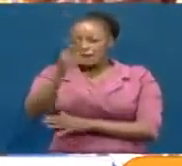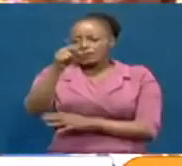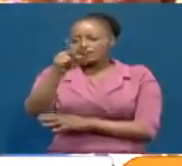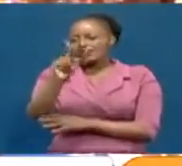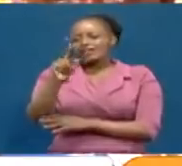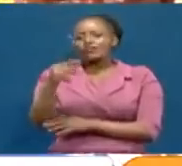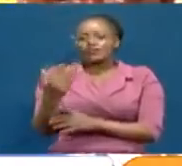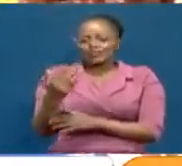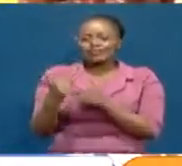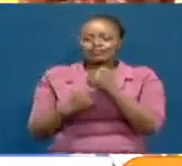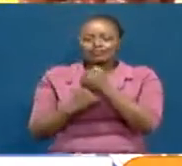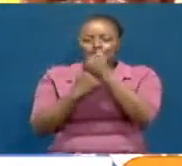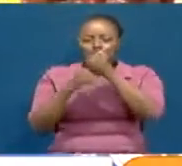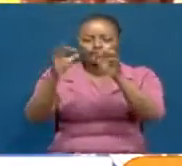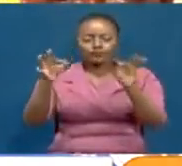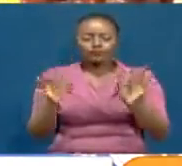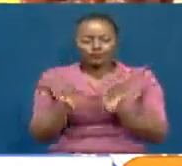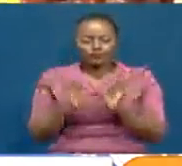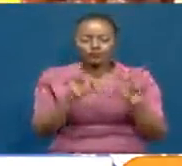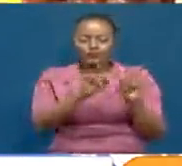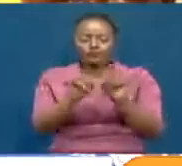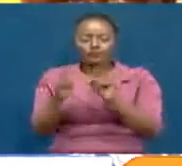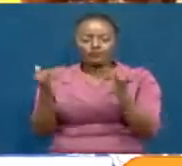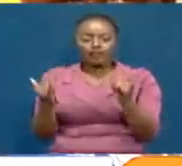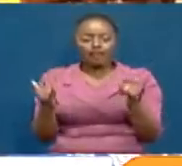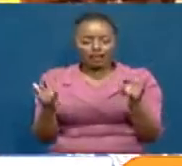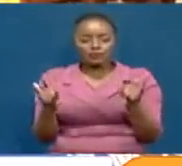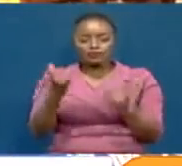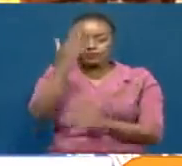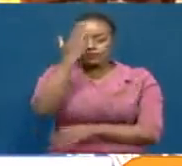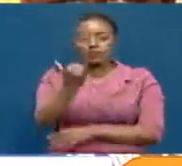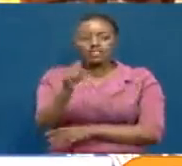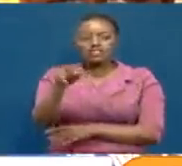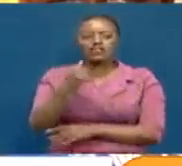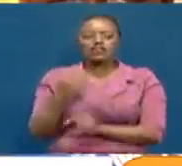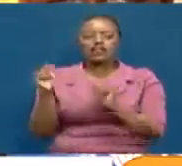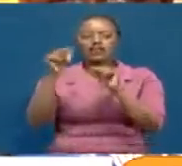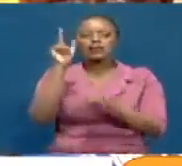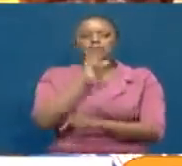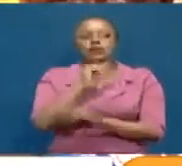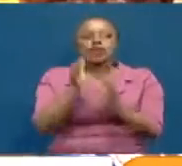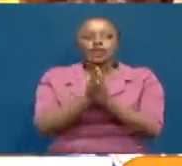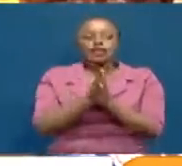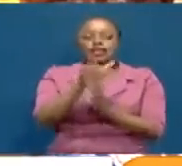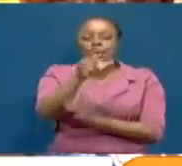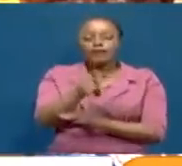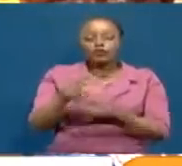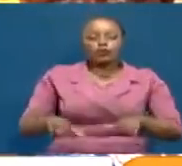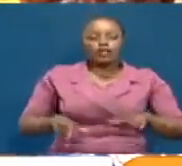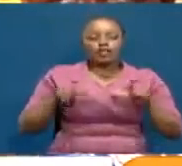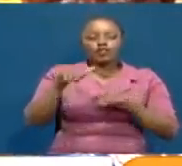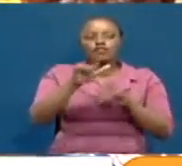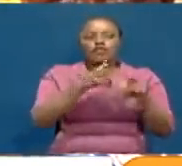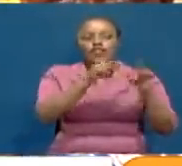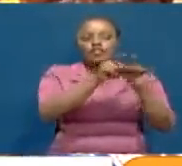ibomo. Na kwamba hatuna tegemeo sasa hapa kwa sababu ya kwamba ndio tegemea hapa. Na ile ambayo nataka hapa hivi mpaka yuko